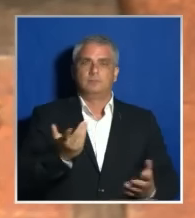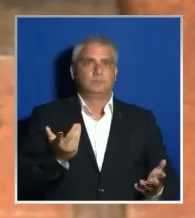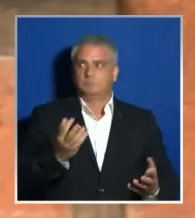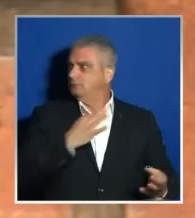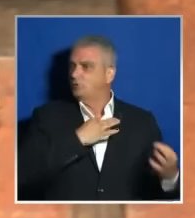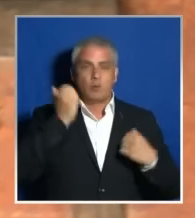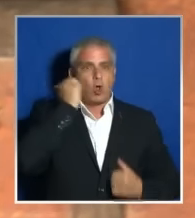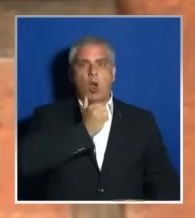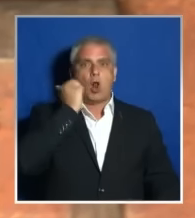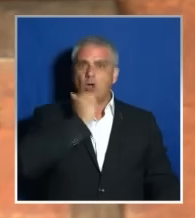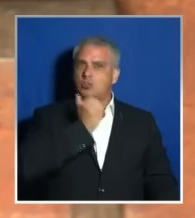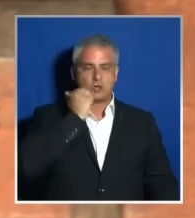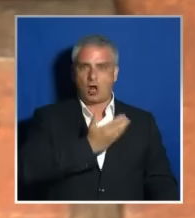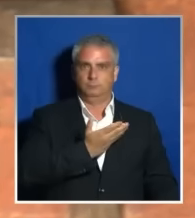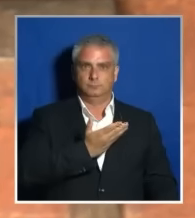סופגים מדי יום